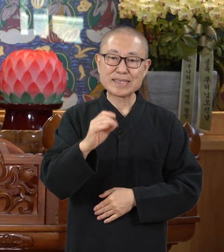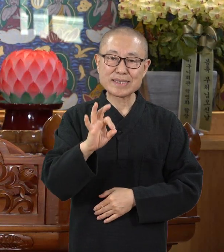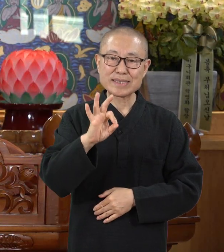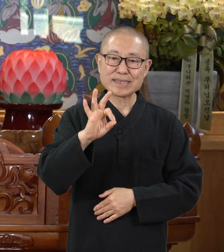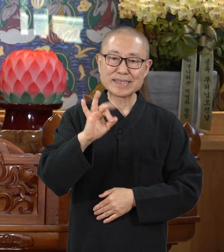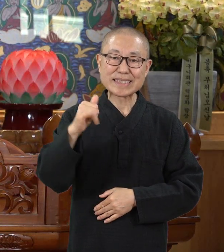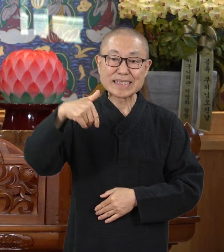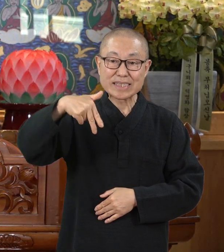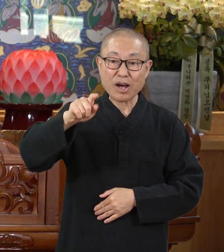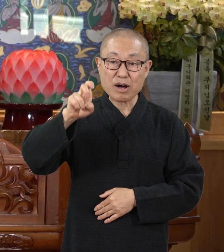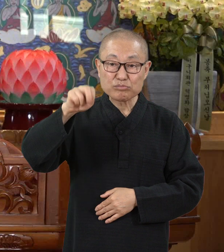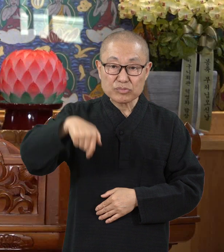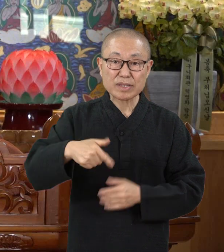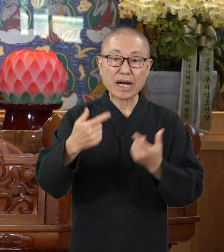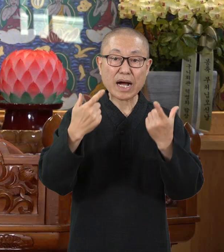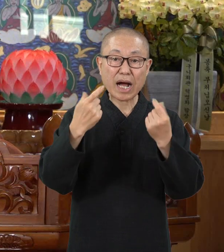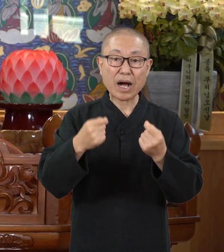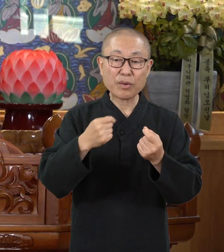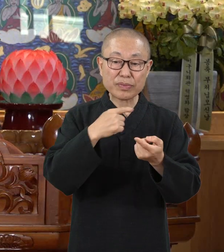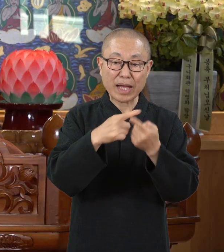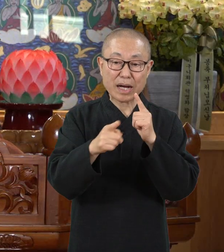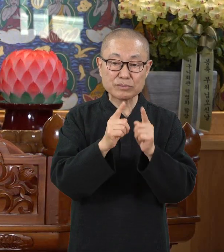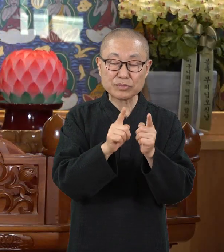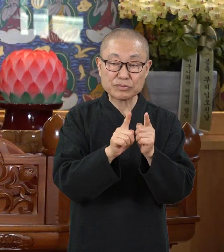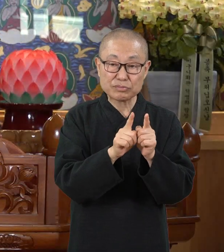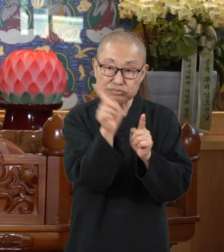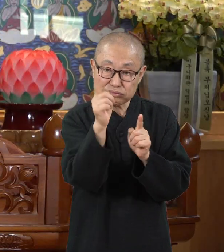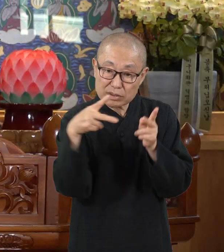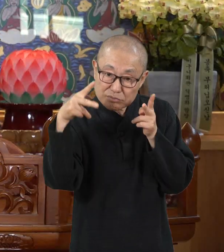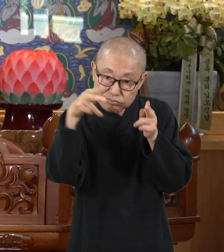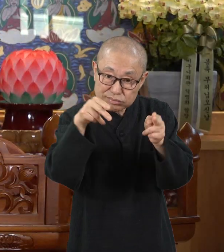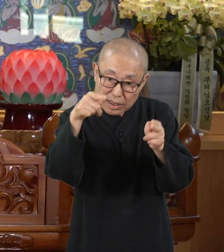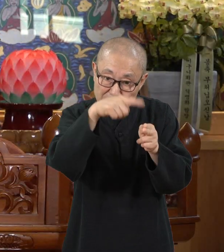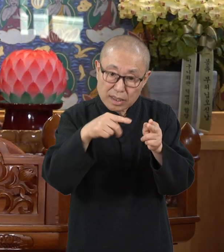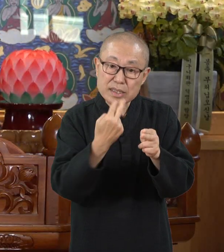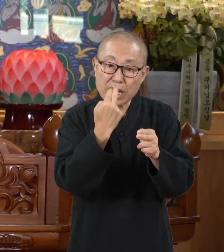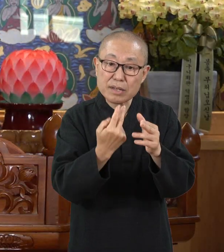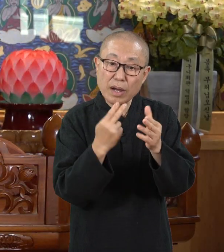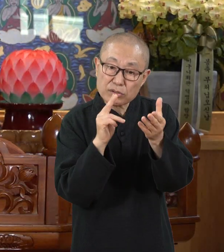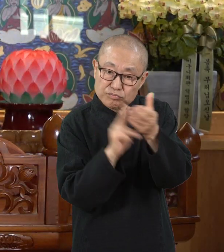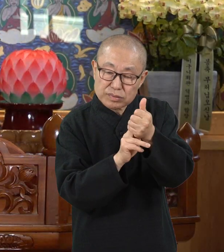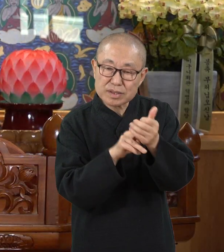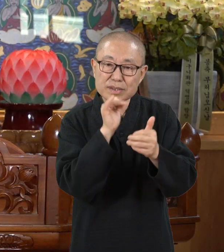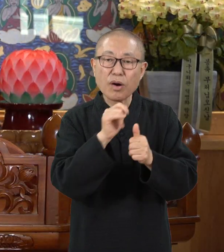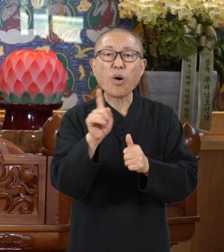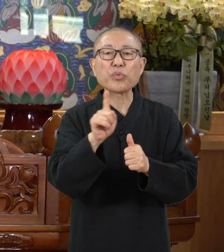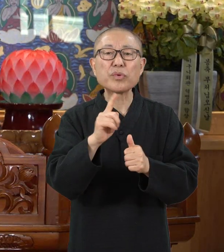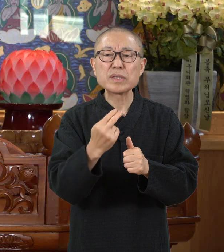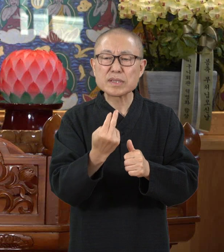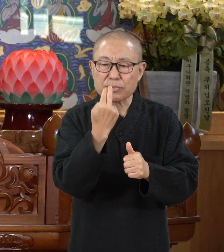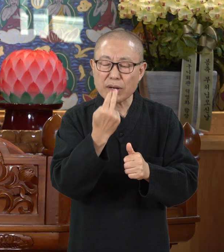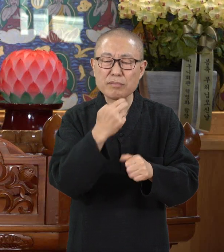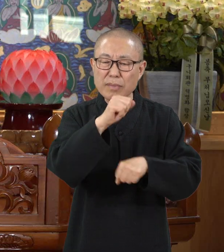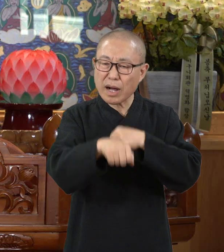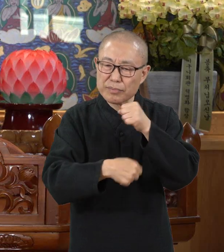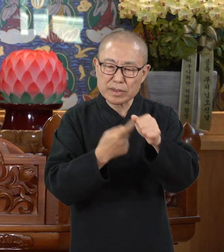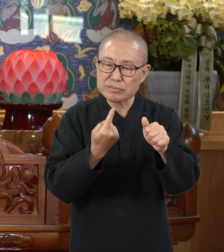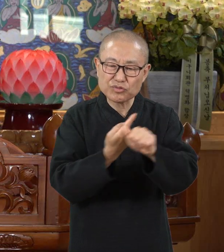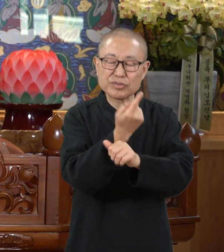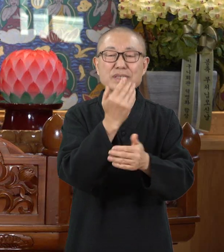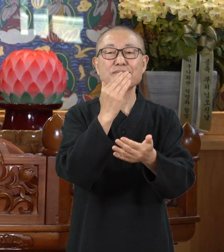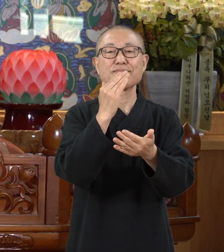능인정목이고 그 한 뼘 거기에 생명이 꿈틀어 있으니까 어떠한 생명도 함부로 건드리지